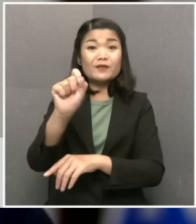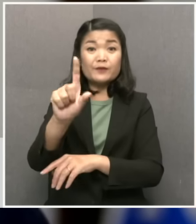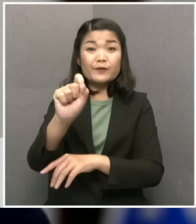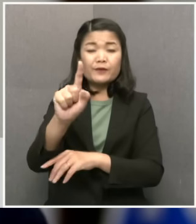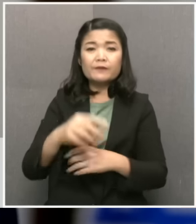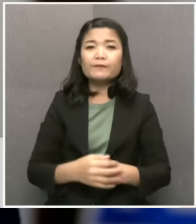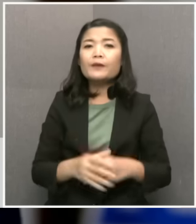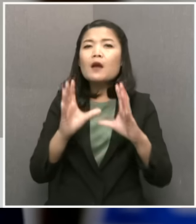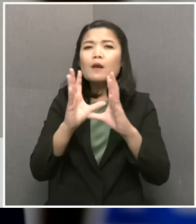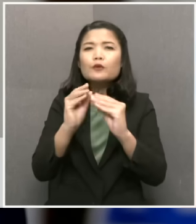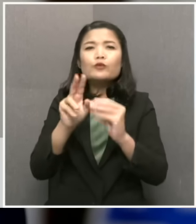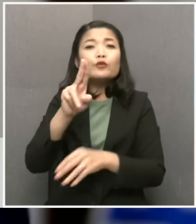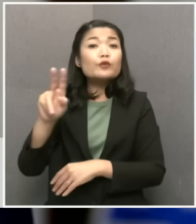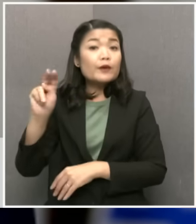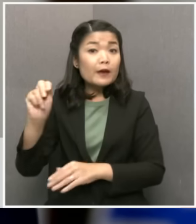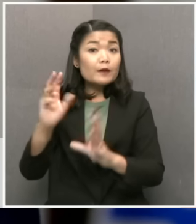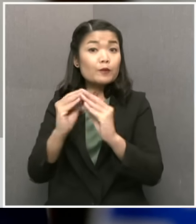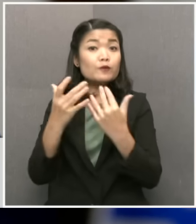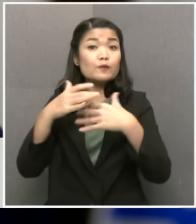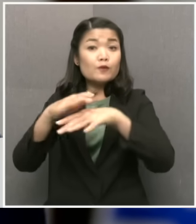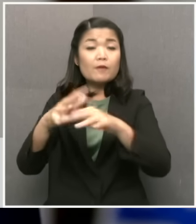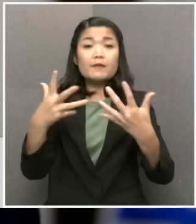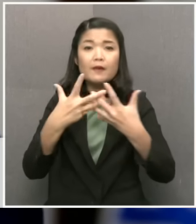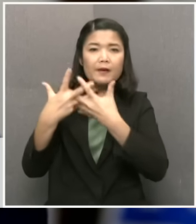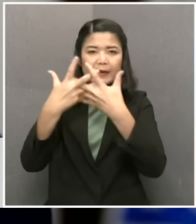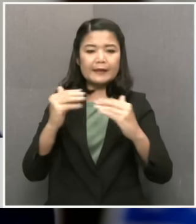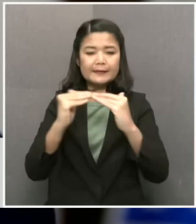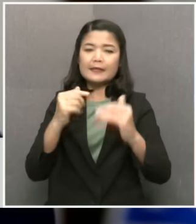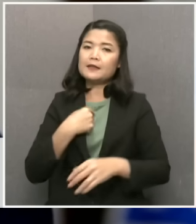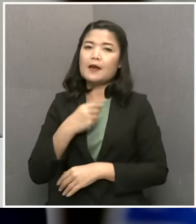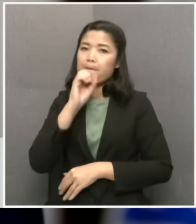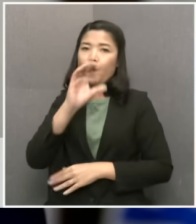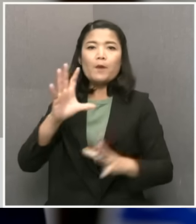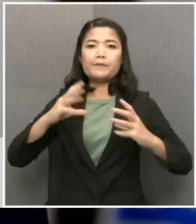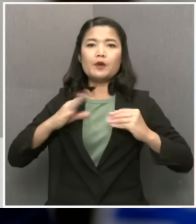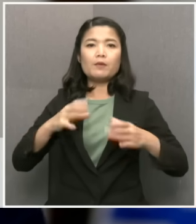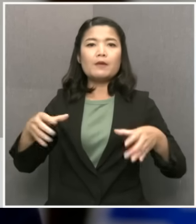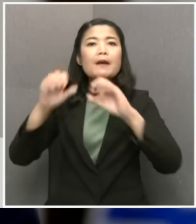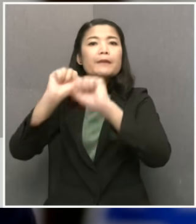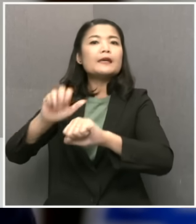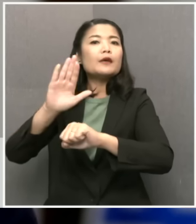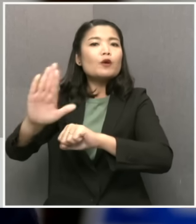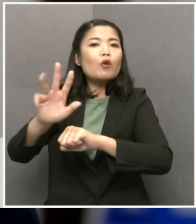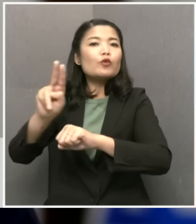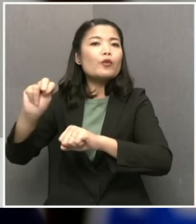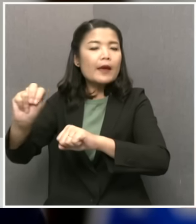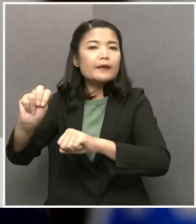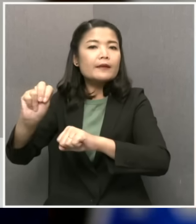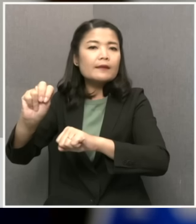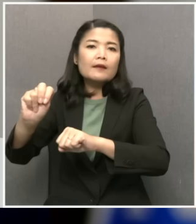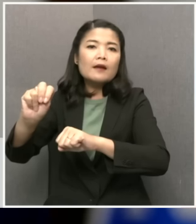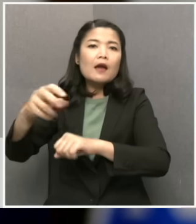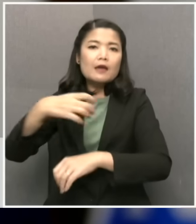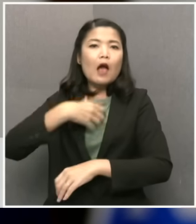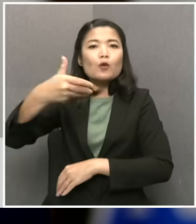ในวงประชุมสหประชาชาติสหรัฐใช้สิทธิ์ปฏิเสธมติคณะมนตรีความมั่นคง UN ที่เรียกร้องให้หยุ